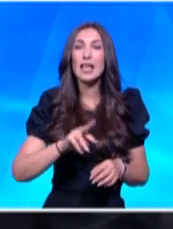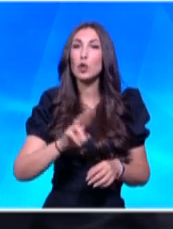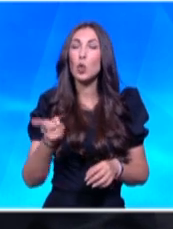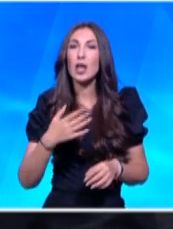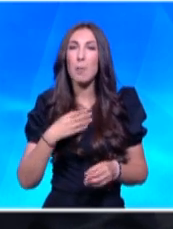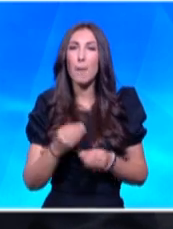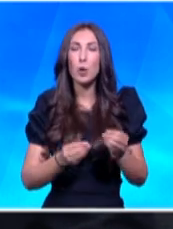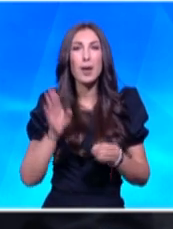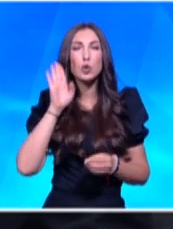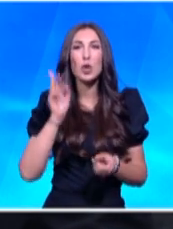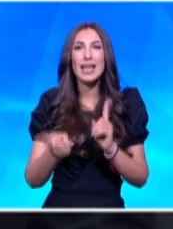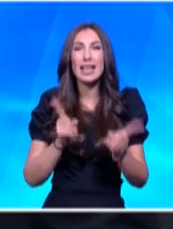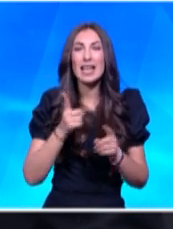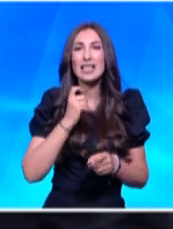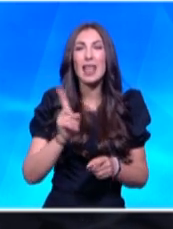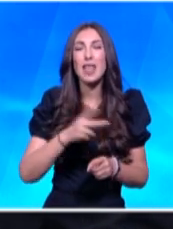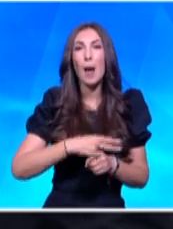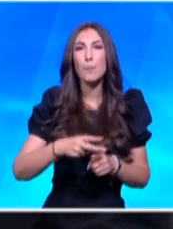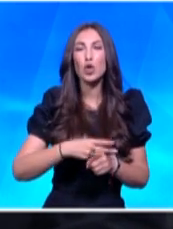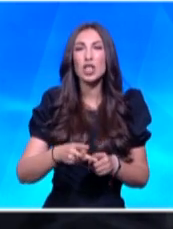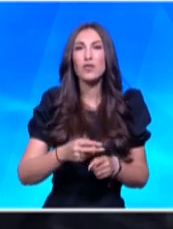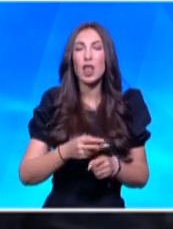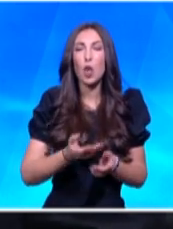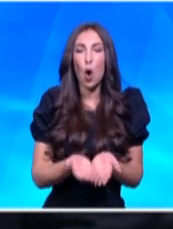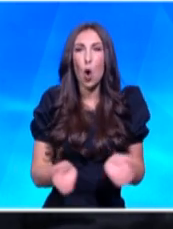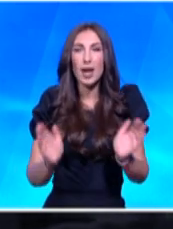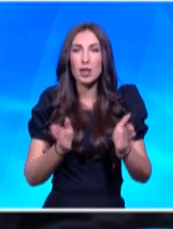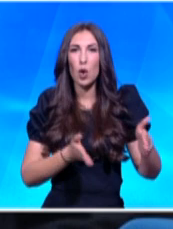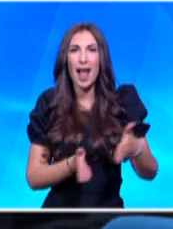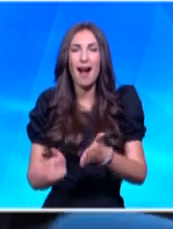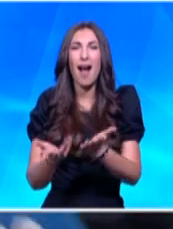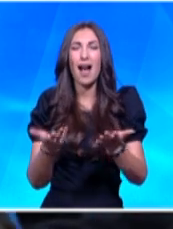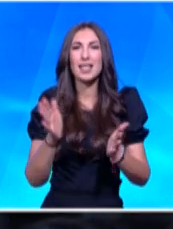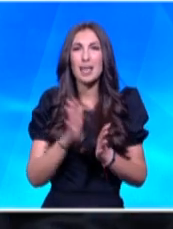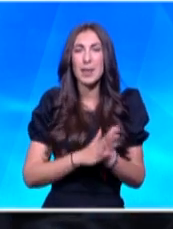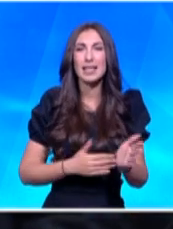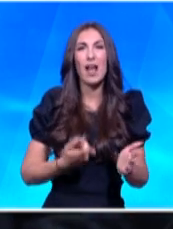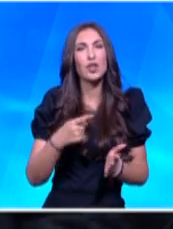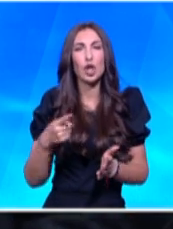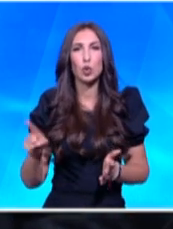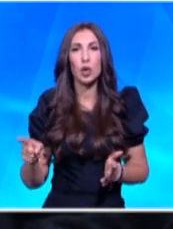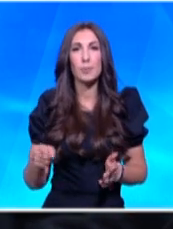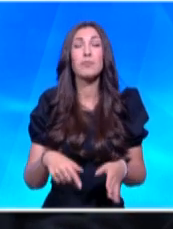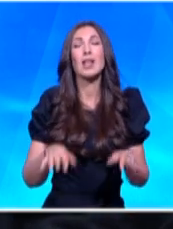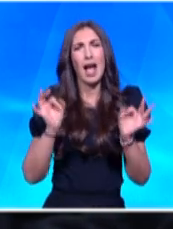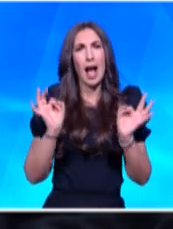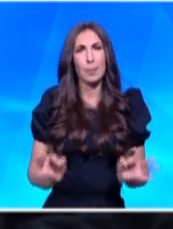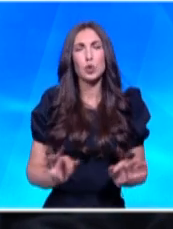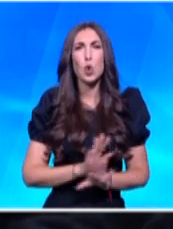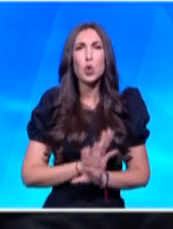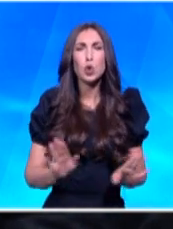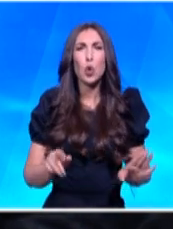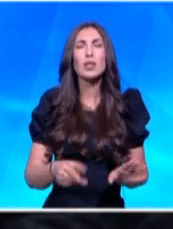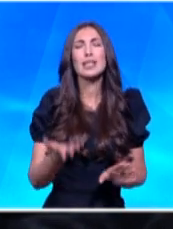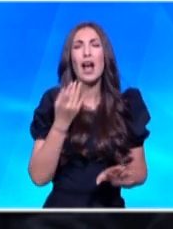това, че отново говорим за непочистени корита на реките, замърсявания и така нататък? Абсолютно категорично. В този